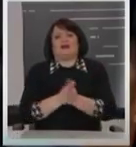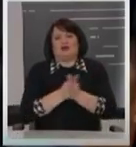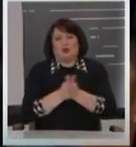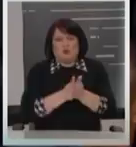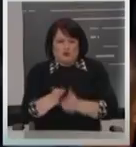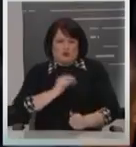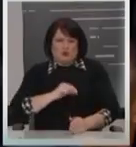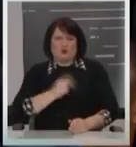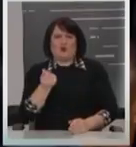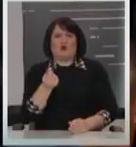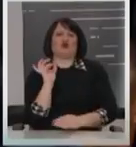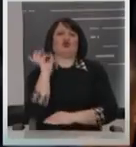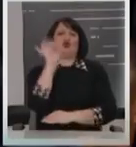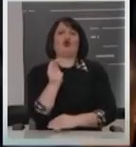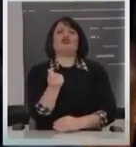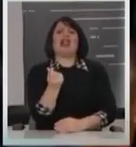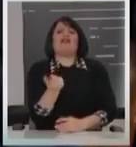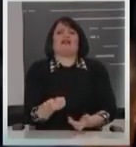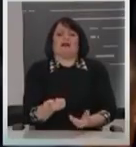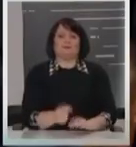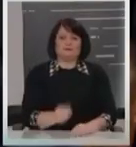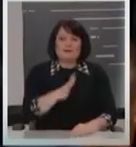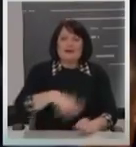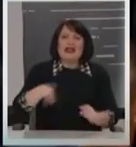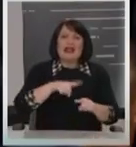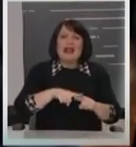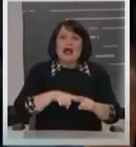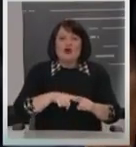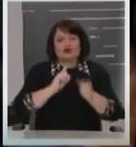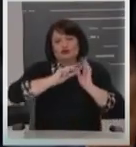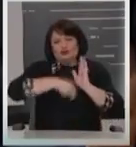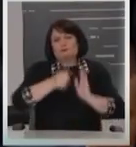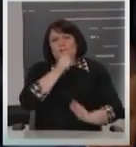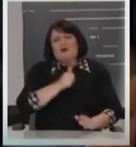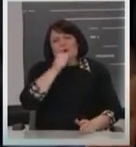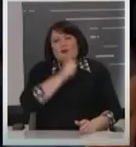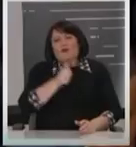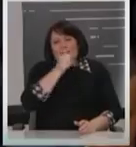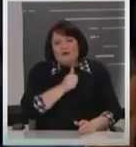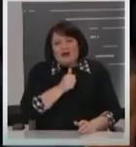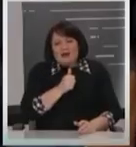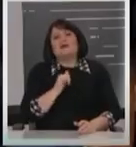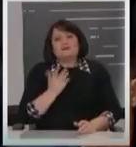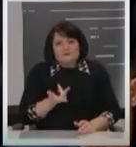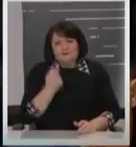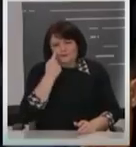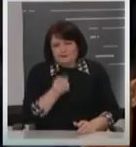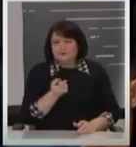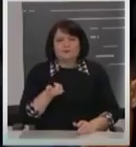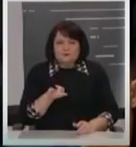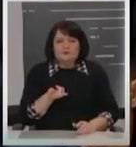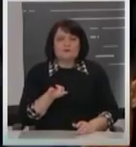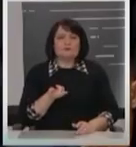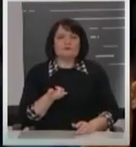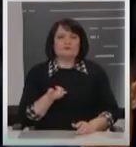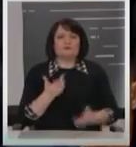χρήμα. Έχει γονατίσει ο ελληνικός λαός από τα μνημόνια και την ίδια στιγμή βλέπουμε